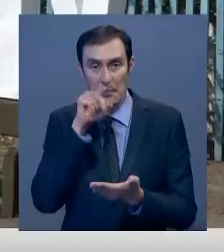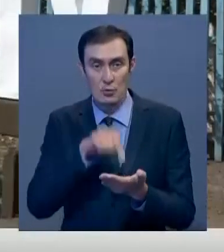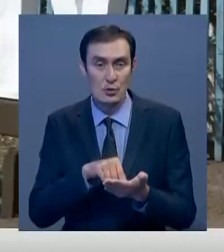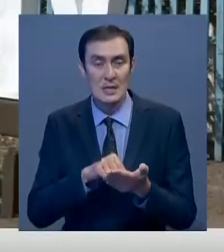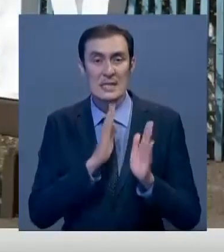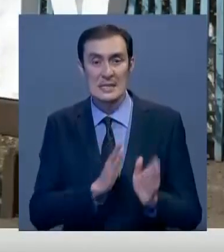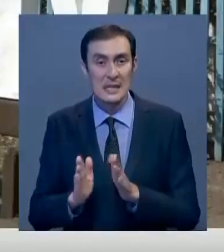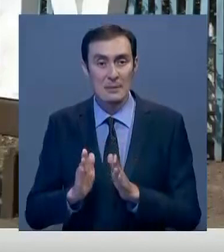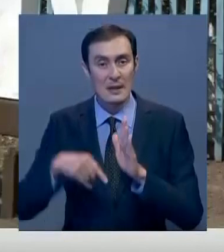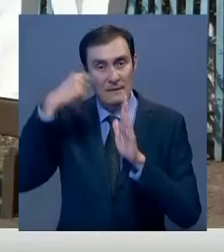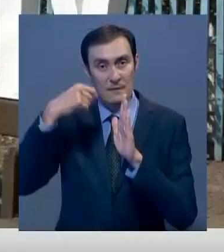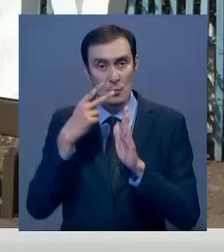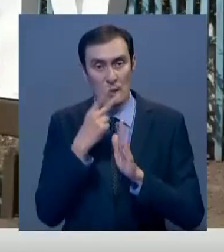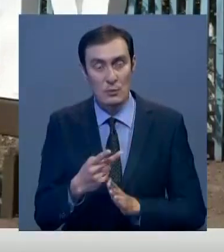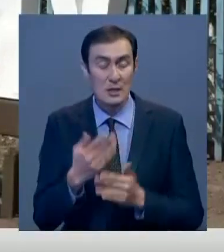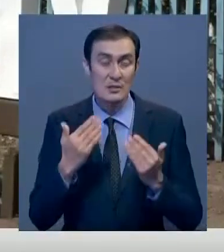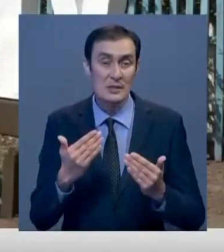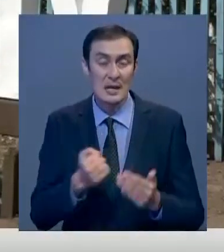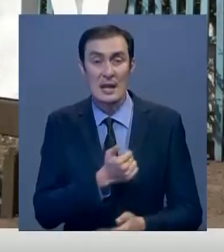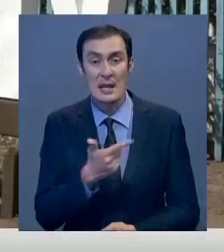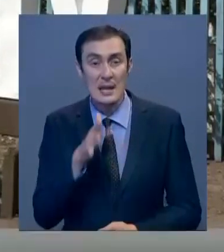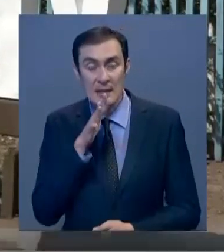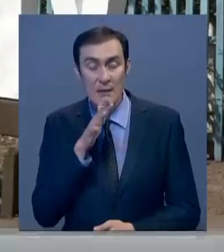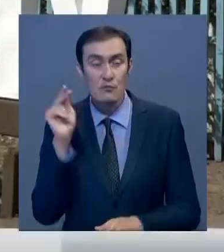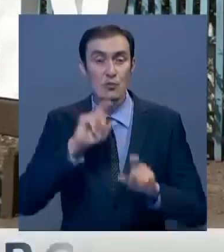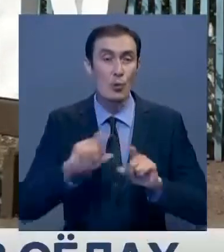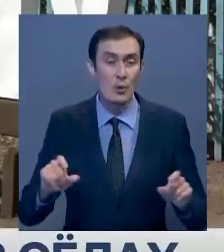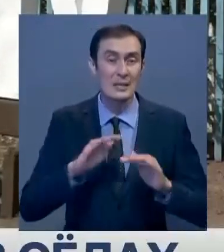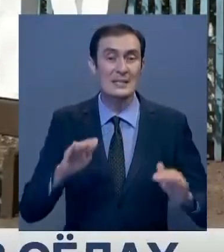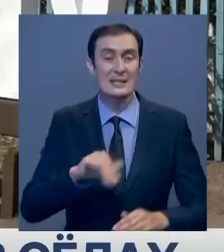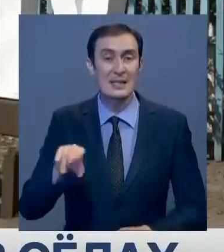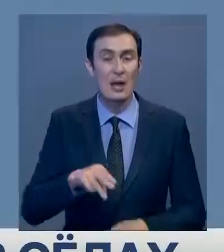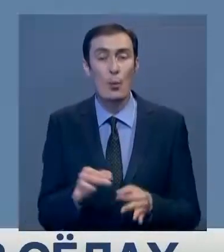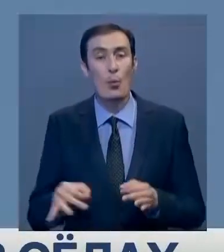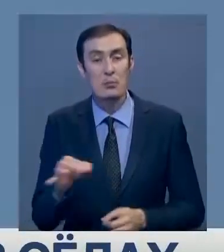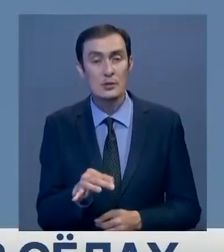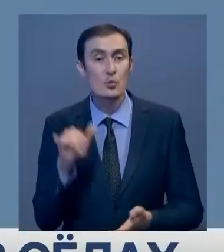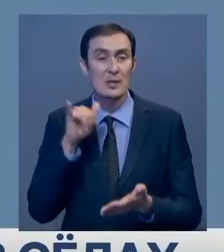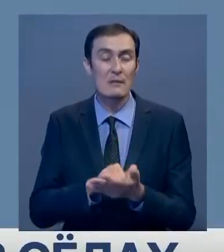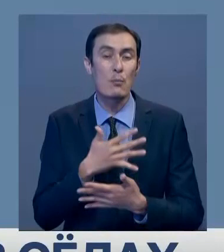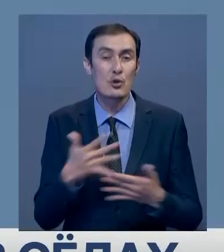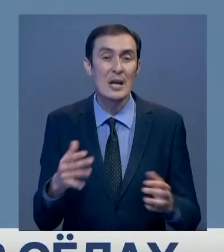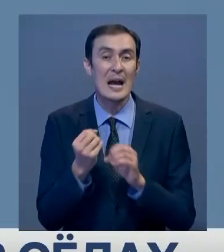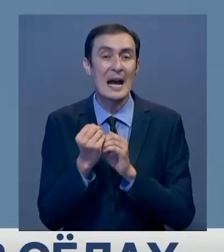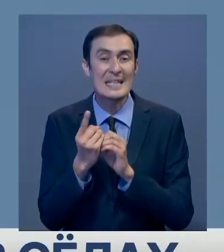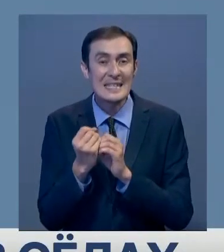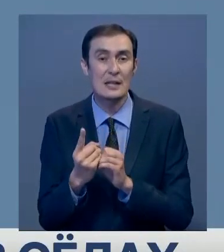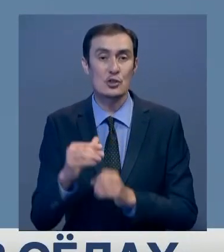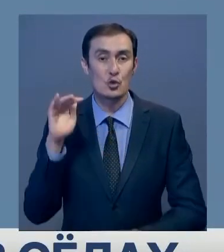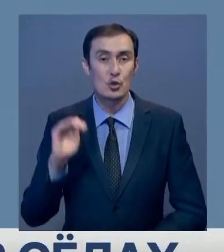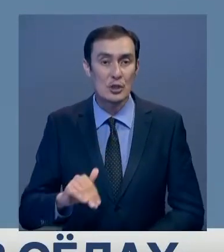систем видеонаблюдения. За последние несколько лет только в школах и детсадах области установили свыше 11